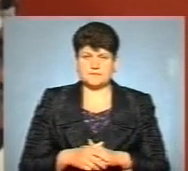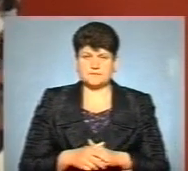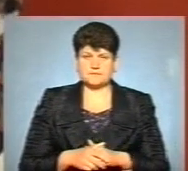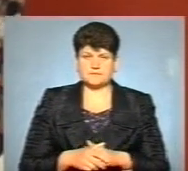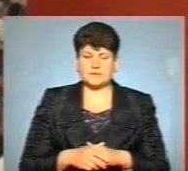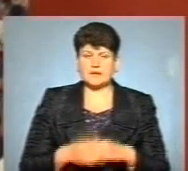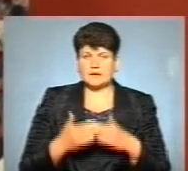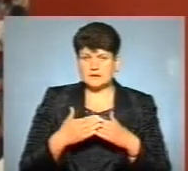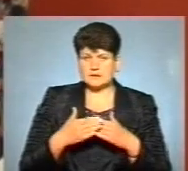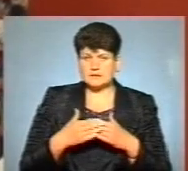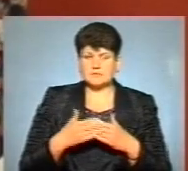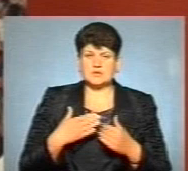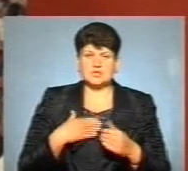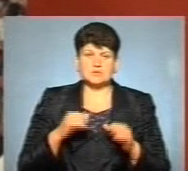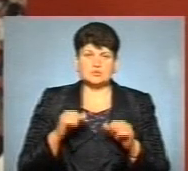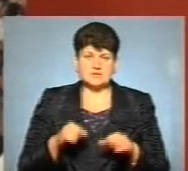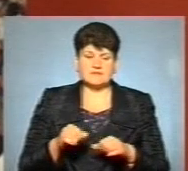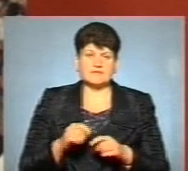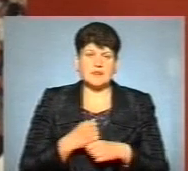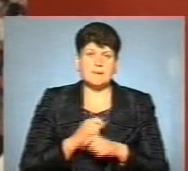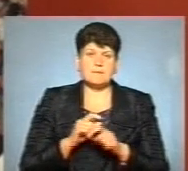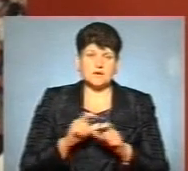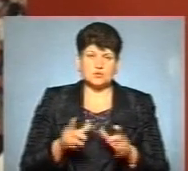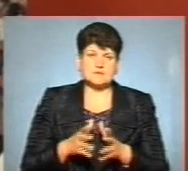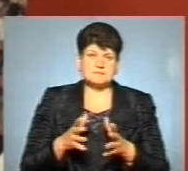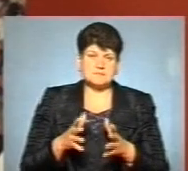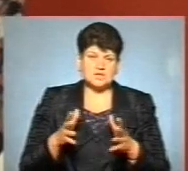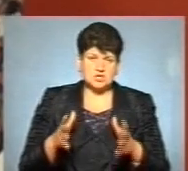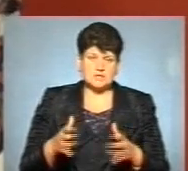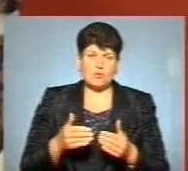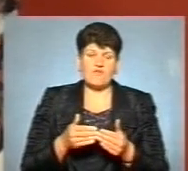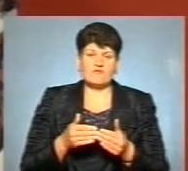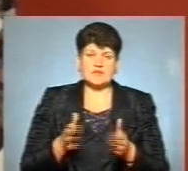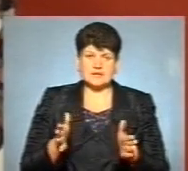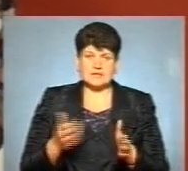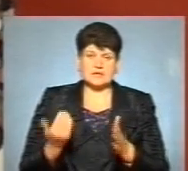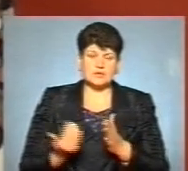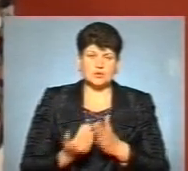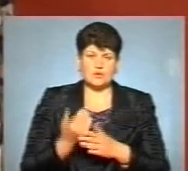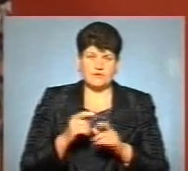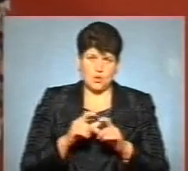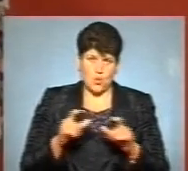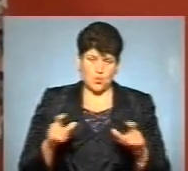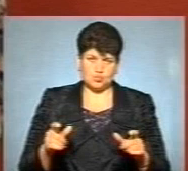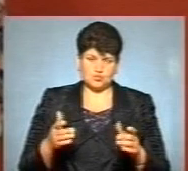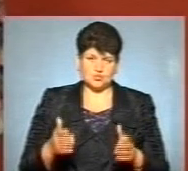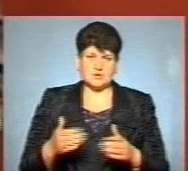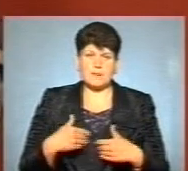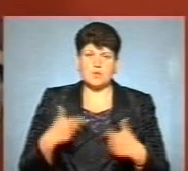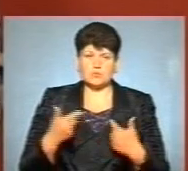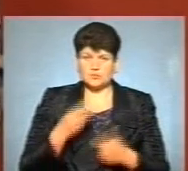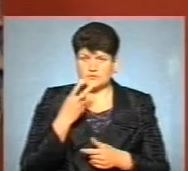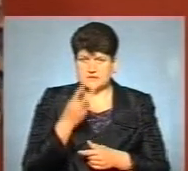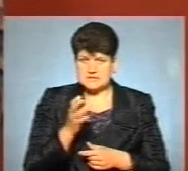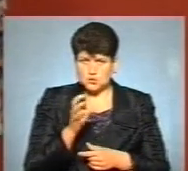Днями можливості нашої лабораторії збільшилися, оскільки відкрилося новий корпус, так? Так. Я пропоную зараз